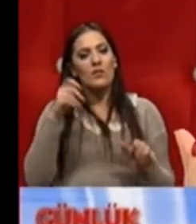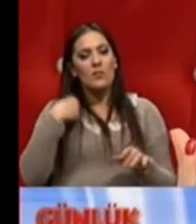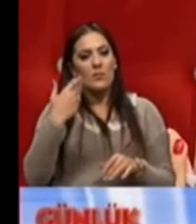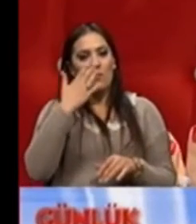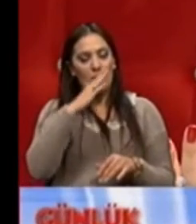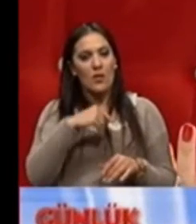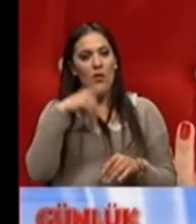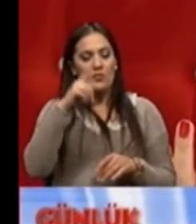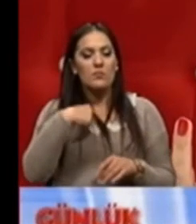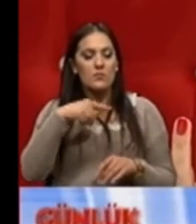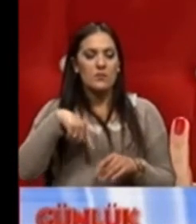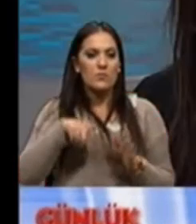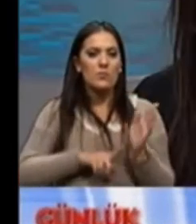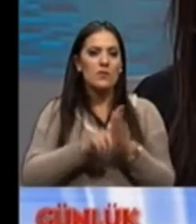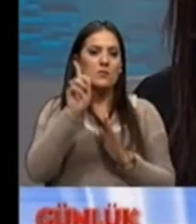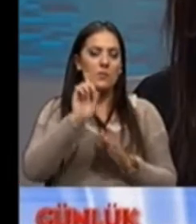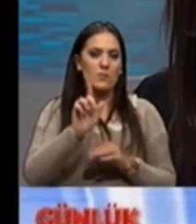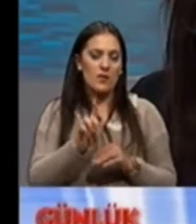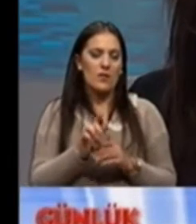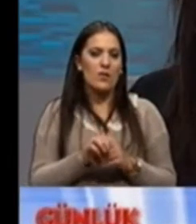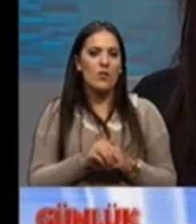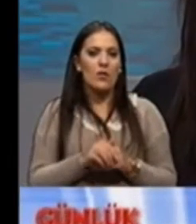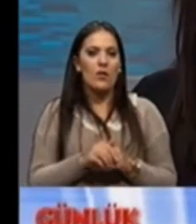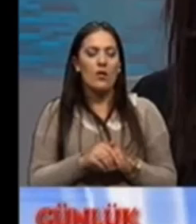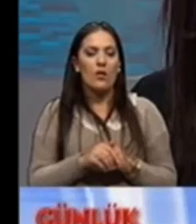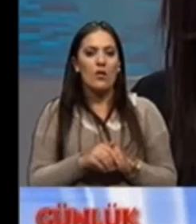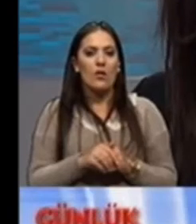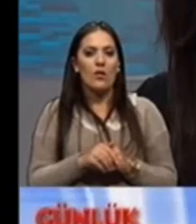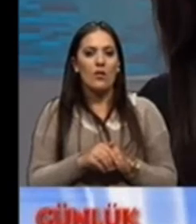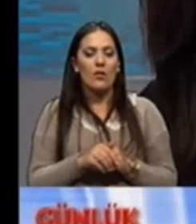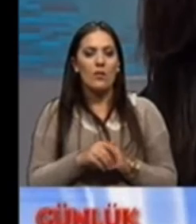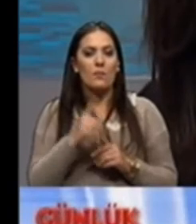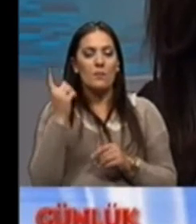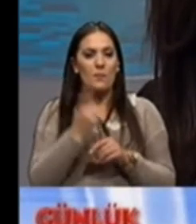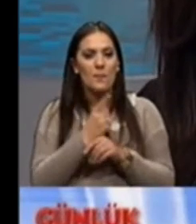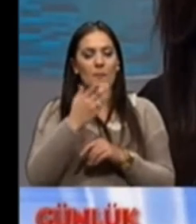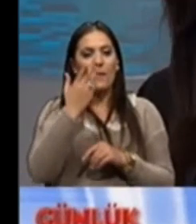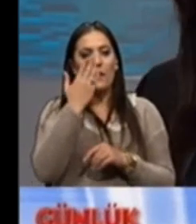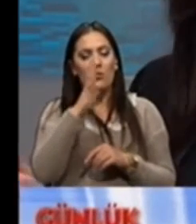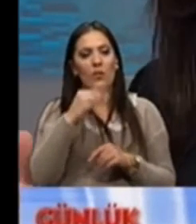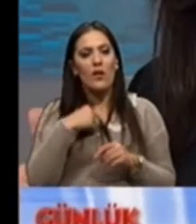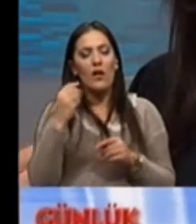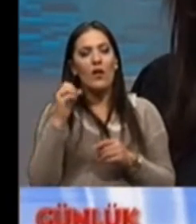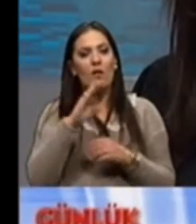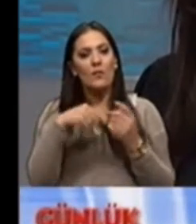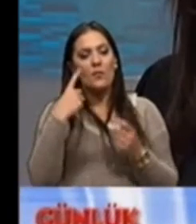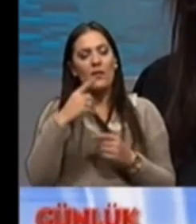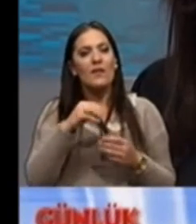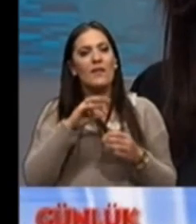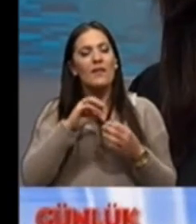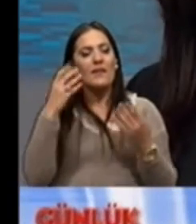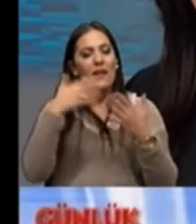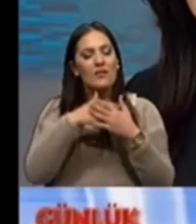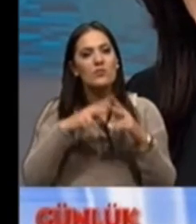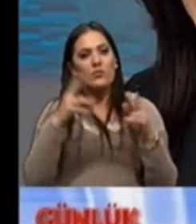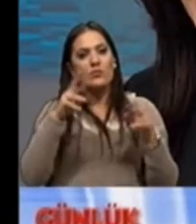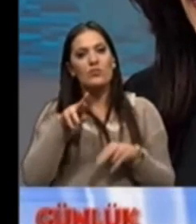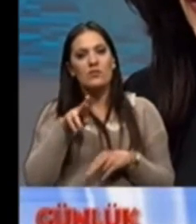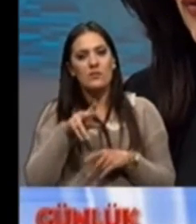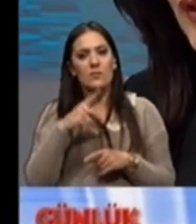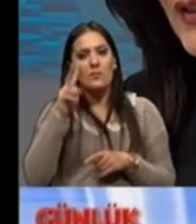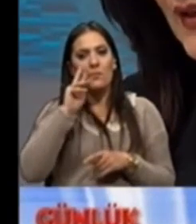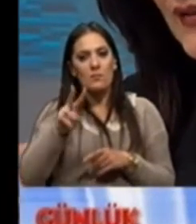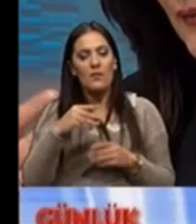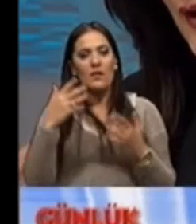bunu başarmamız gerekiyor. Yani bir de doğa şeyine bakalım. Nasıl hani gece gündüz gibi bakıyoruz. Gece